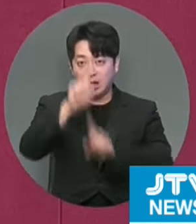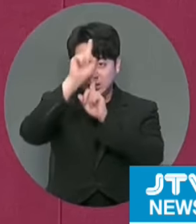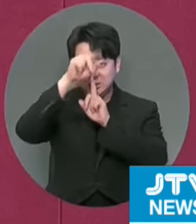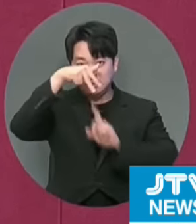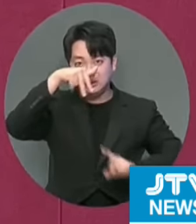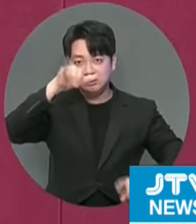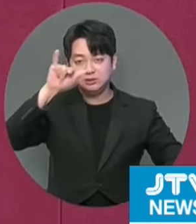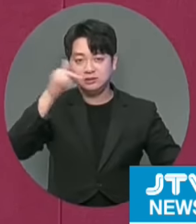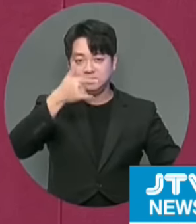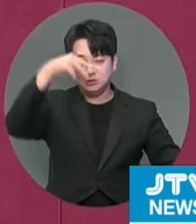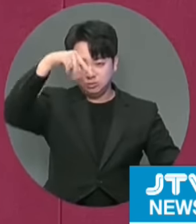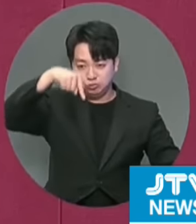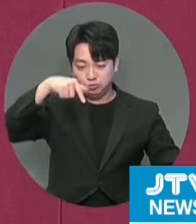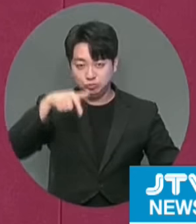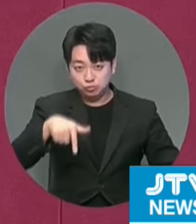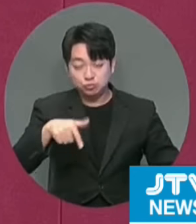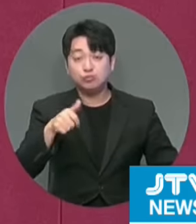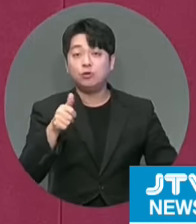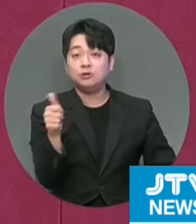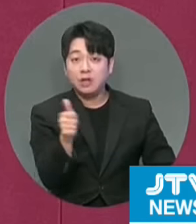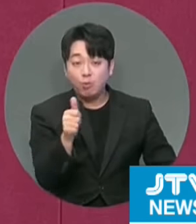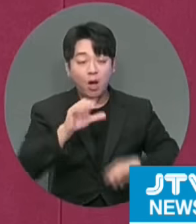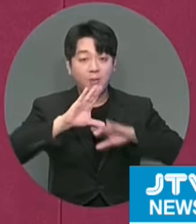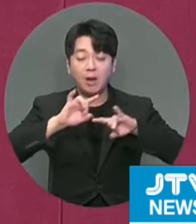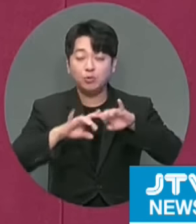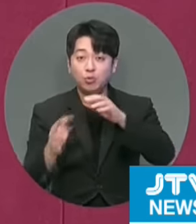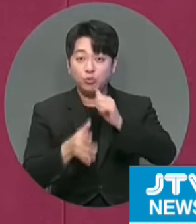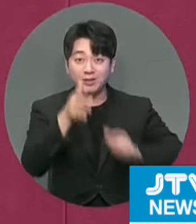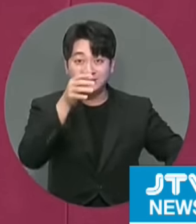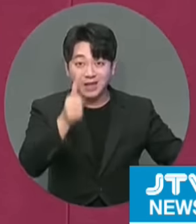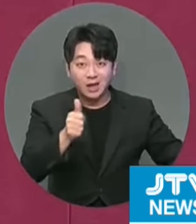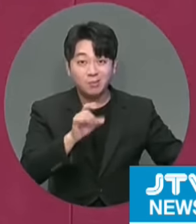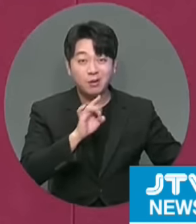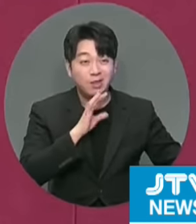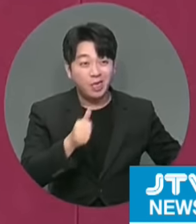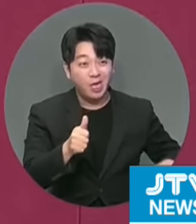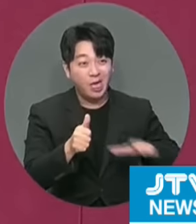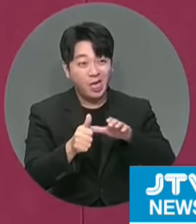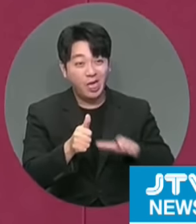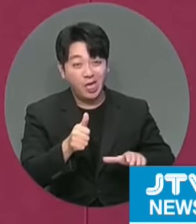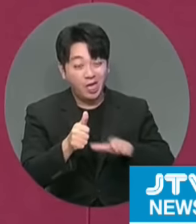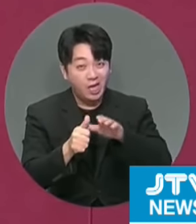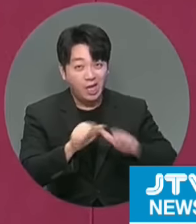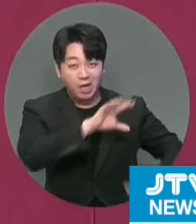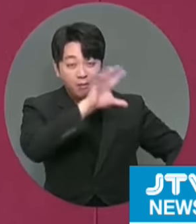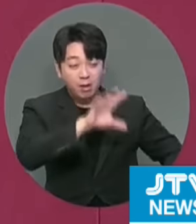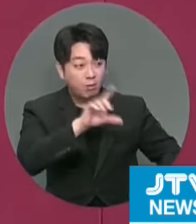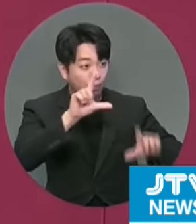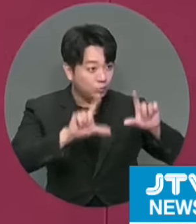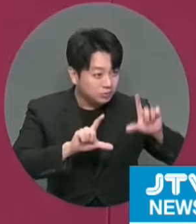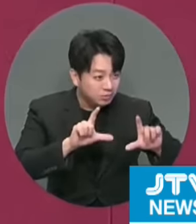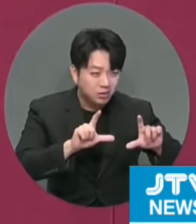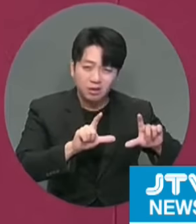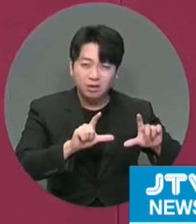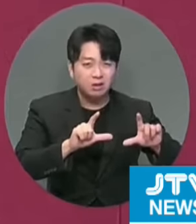위원장과 방통위원회 이야기만 하고 있다는 것이 자괴감 느껴지지 않습니까?